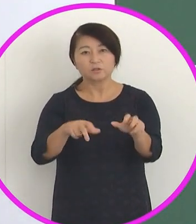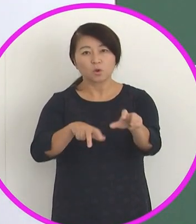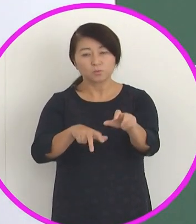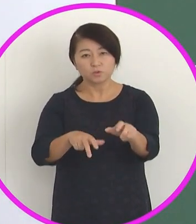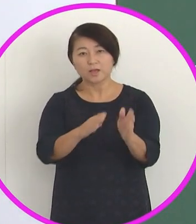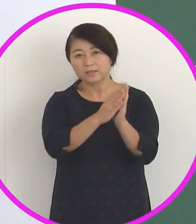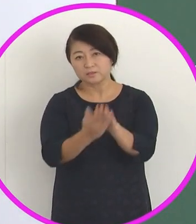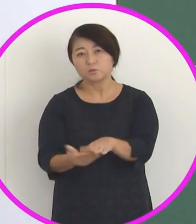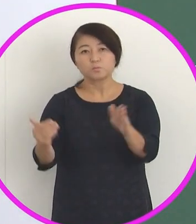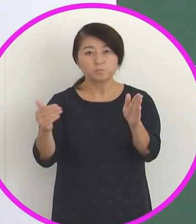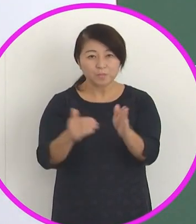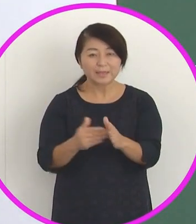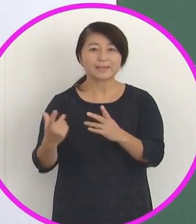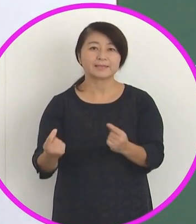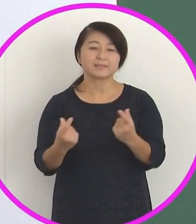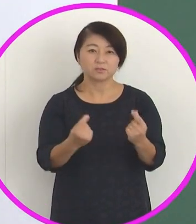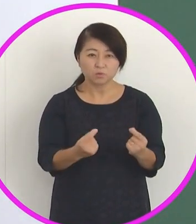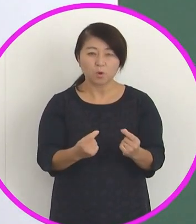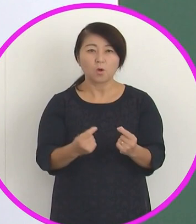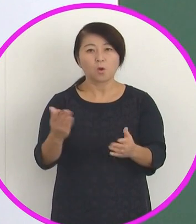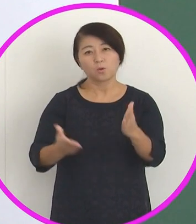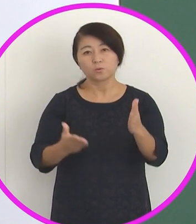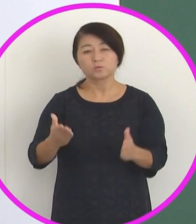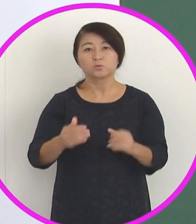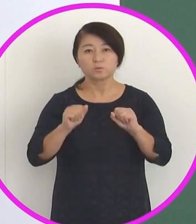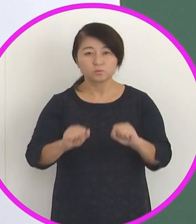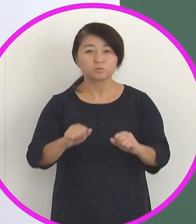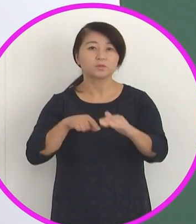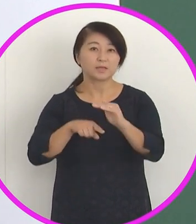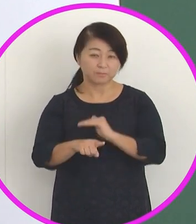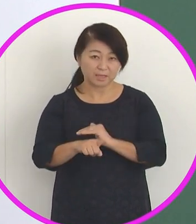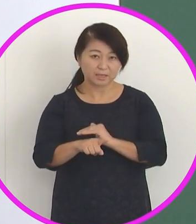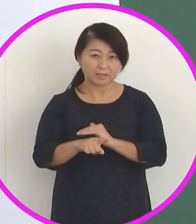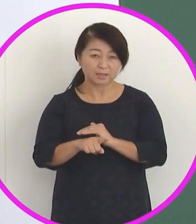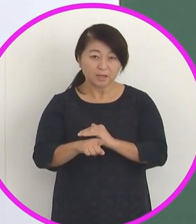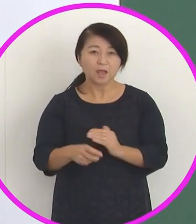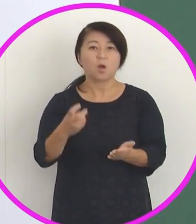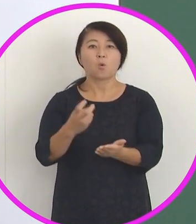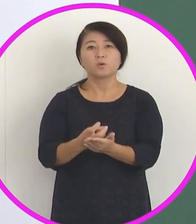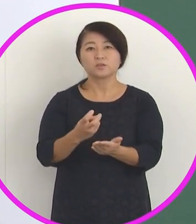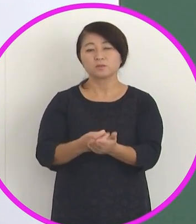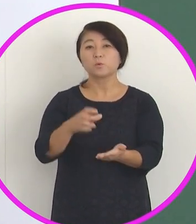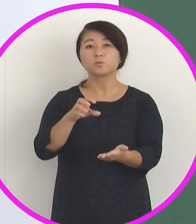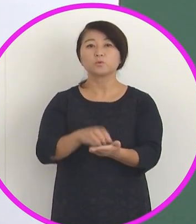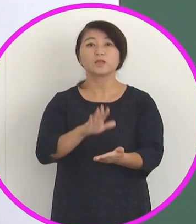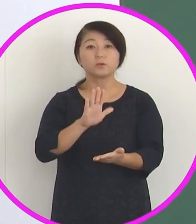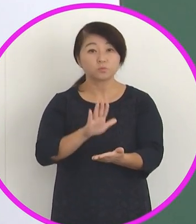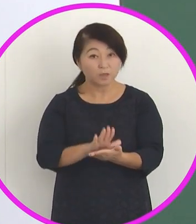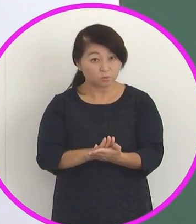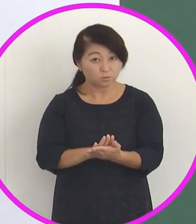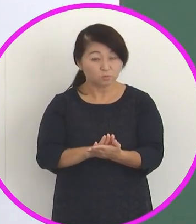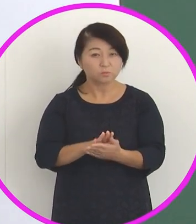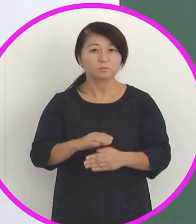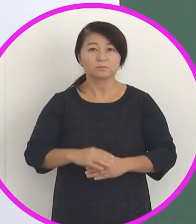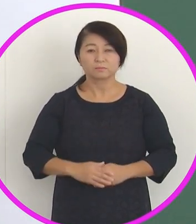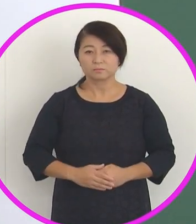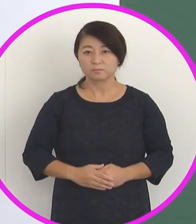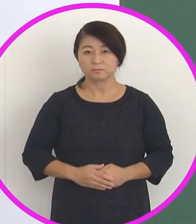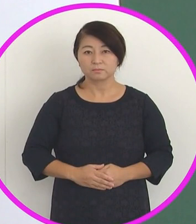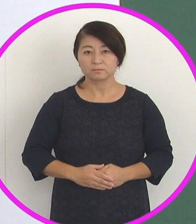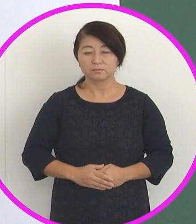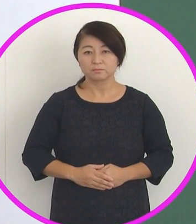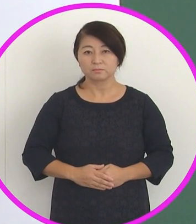に飼うことを意味するもので、動物の愛護及び管理に関する法律の中に飼い主の責任として示されています